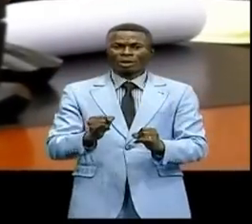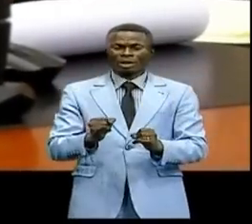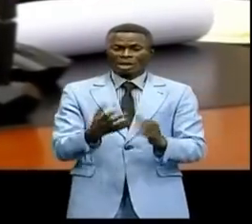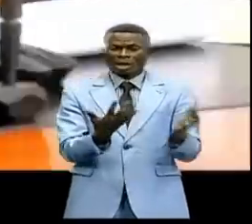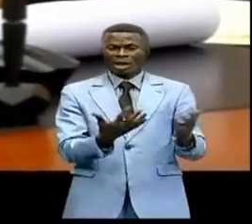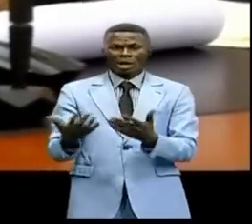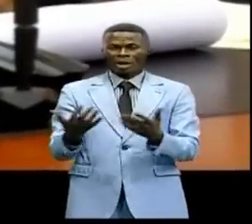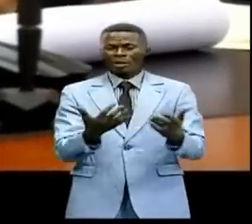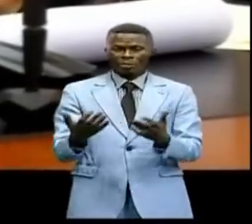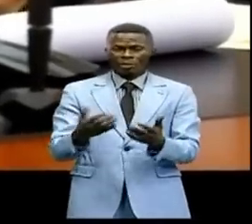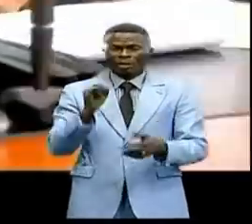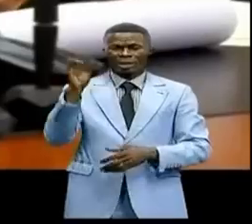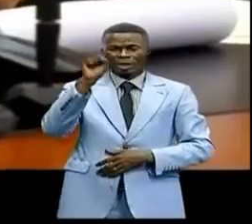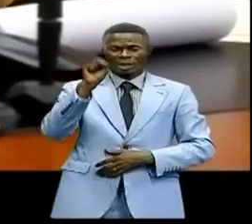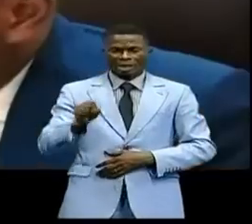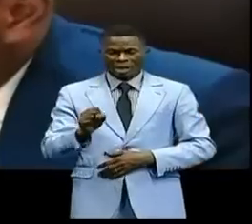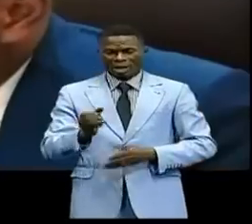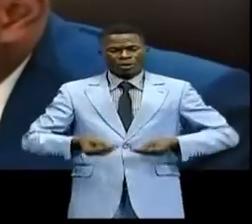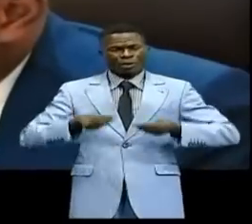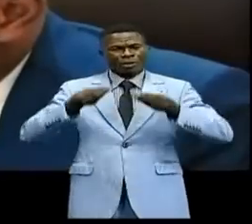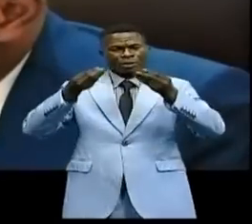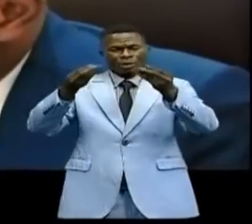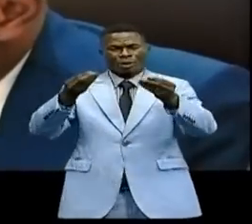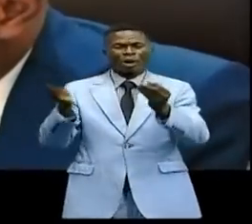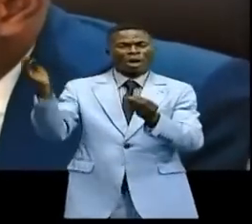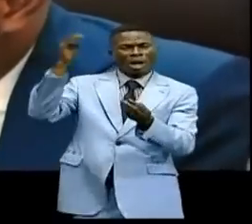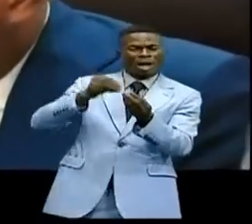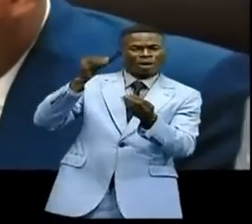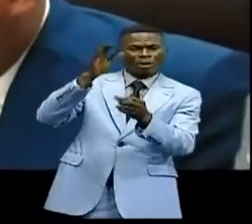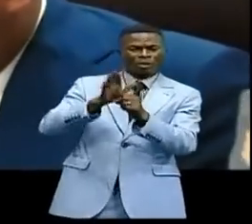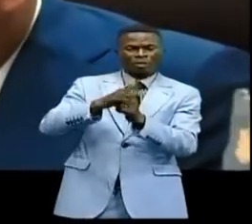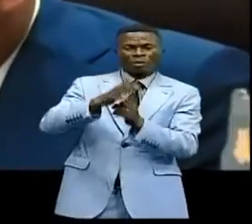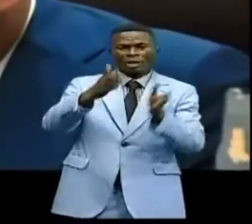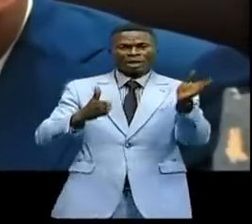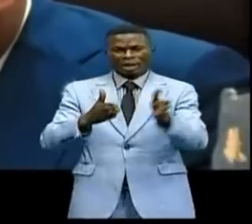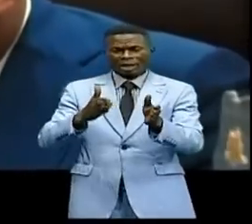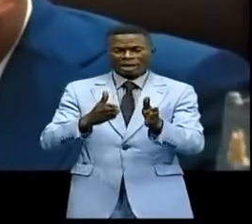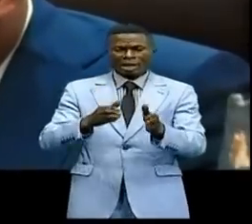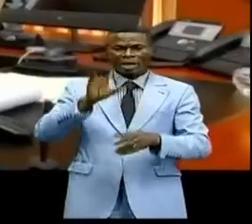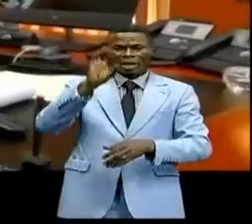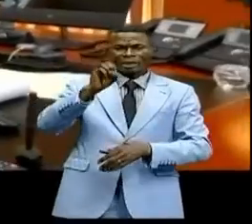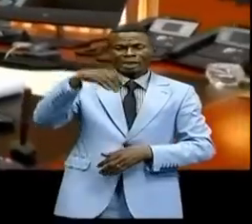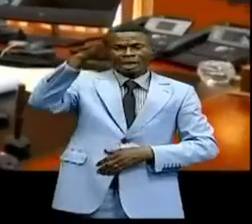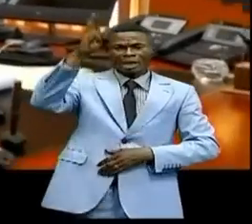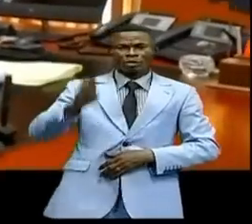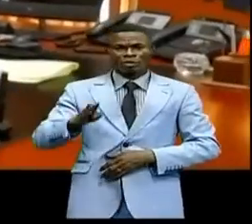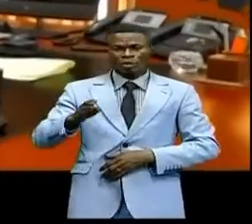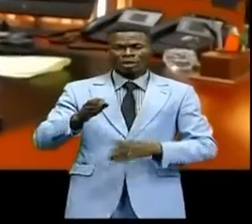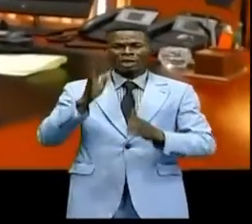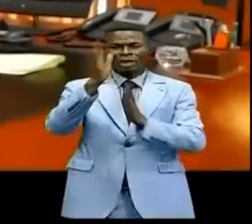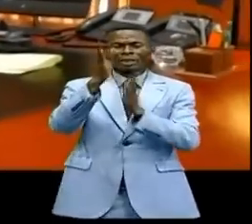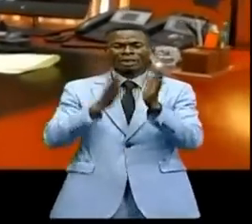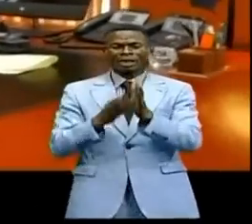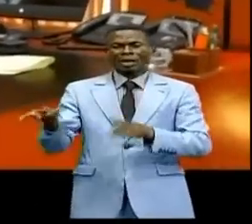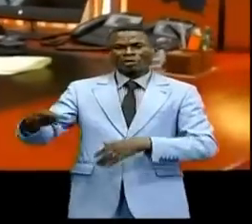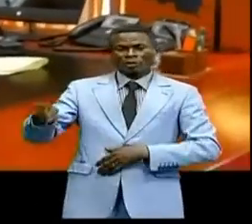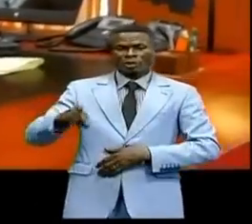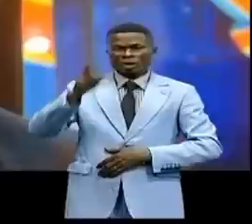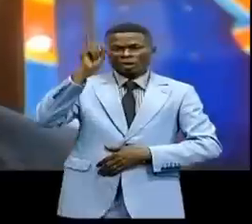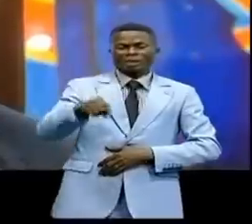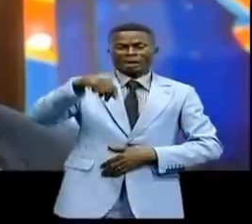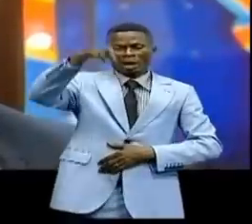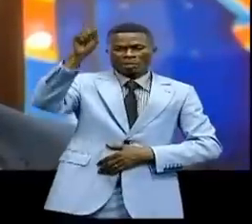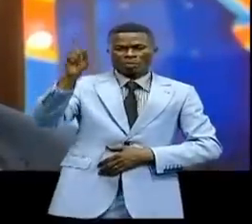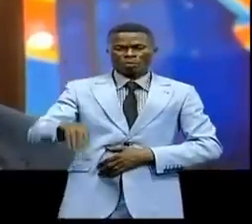logiciels Isis Régis qui a consacré l'augmentation des recettes de l'ordre de 50% dans 19 provinces et de